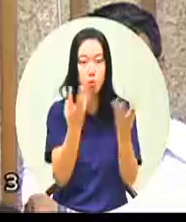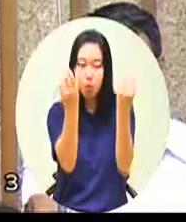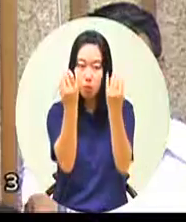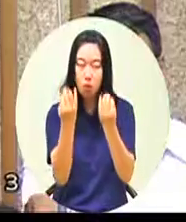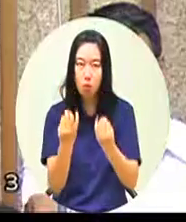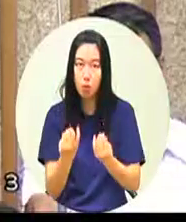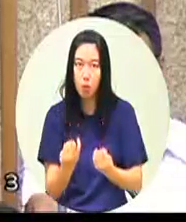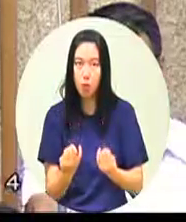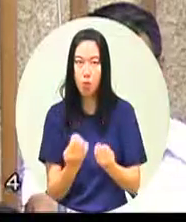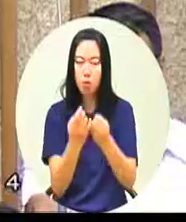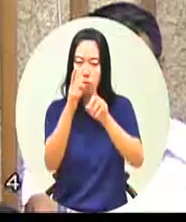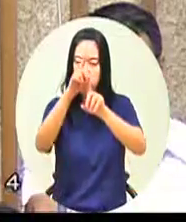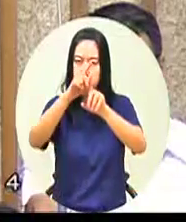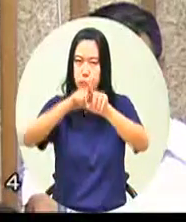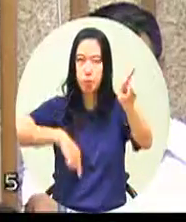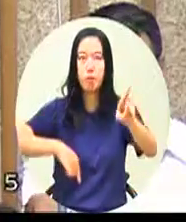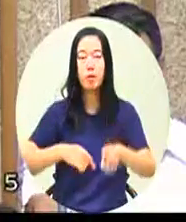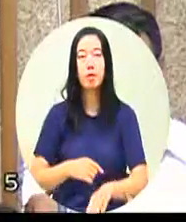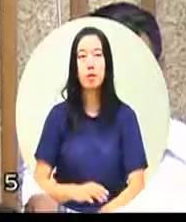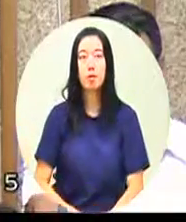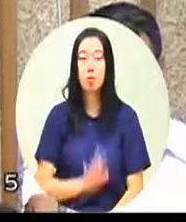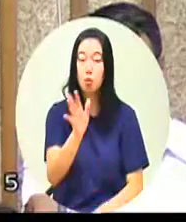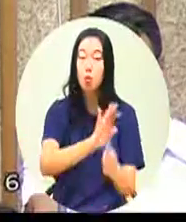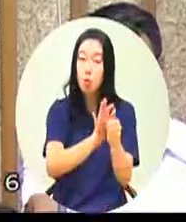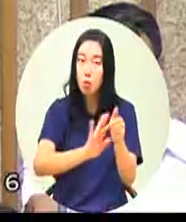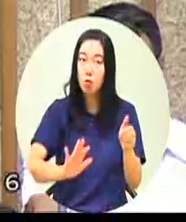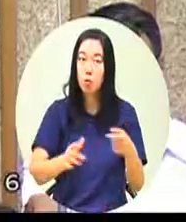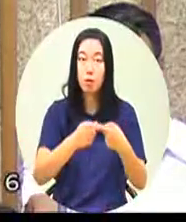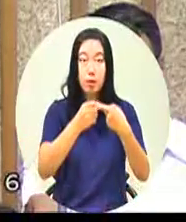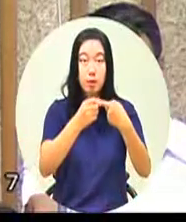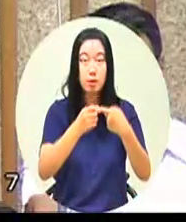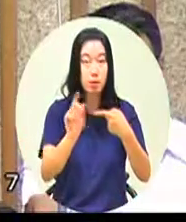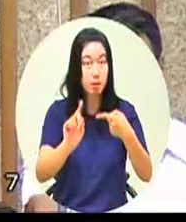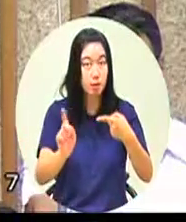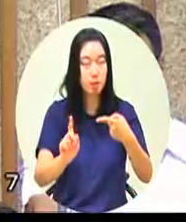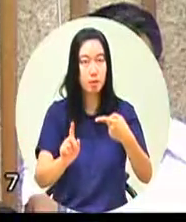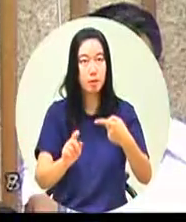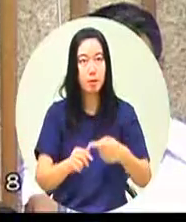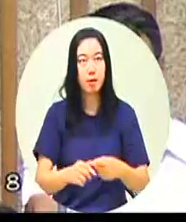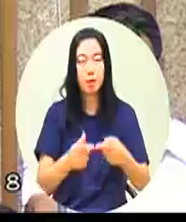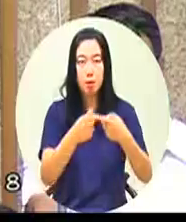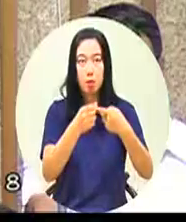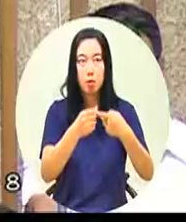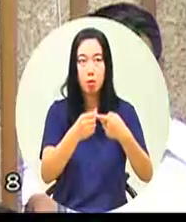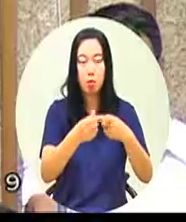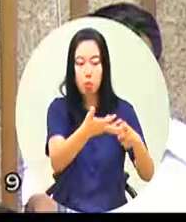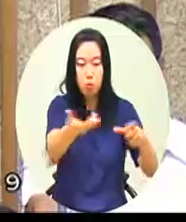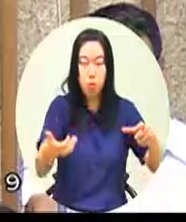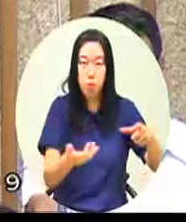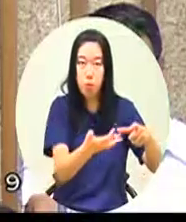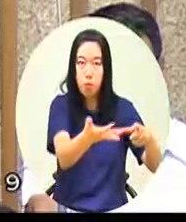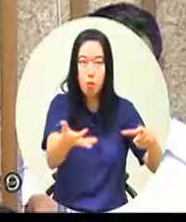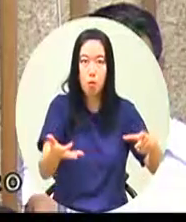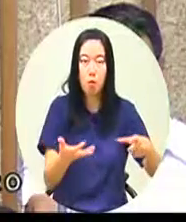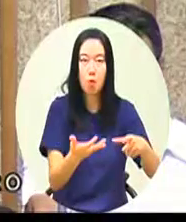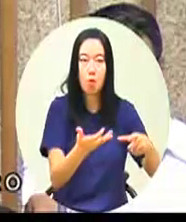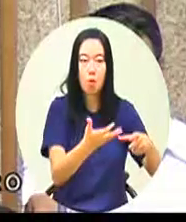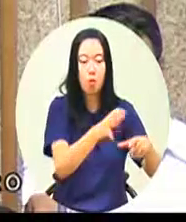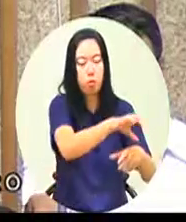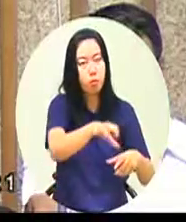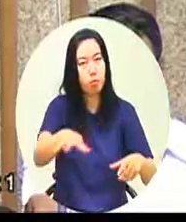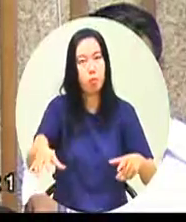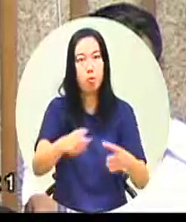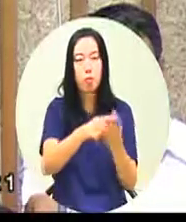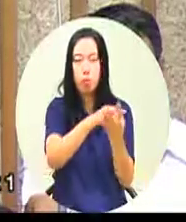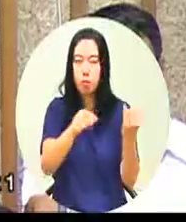一定程度的落差啦。我想这个牵涉到就是说，第一个，大概余温的口数大概有1000多口，没有错。那